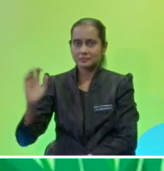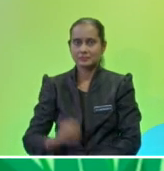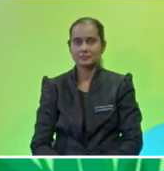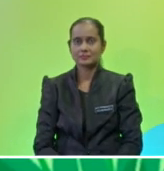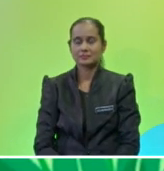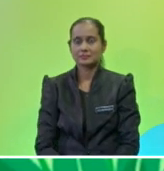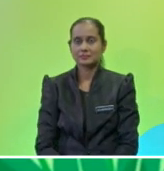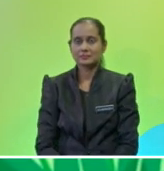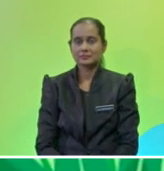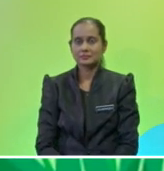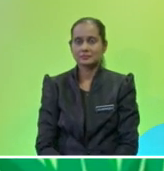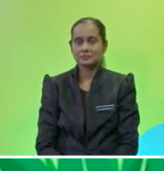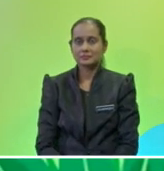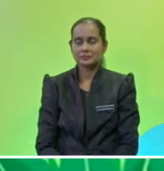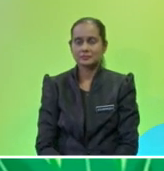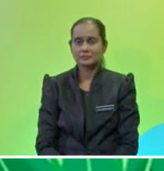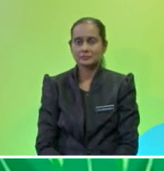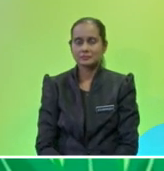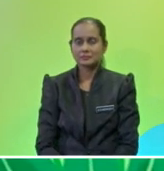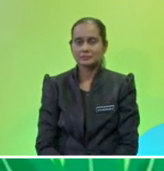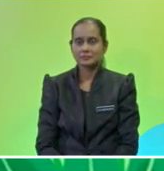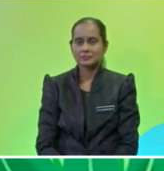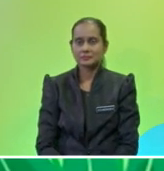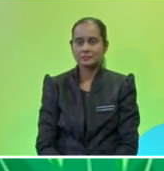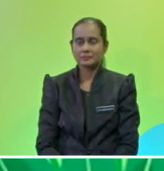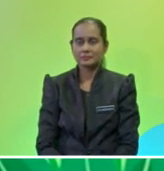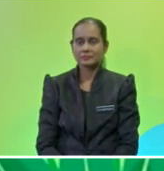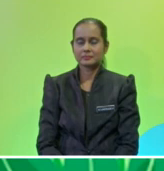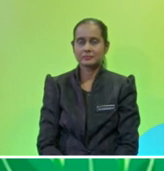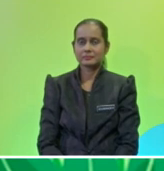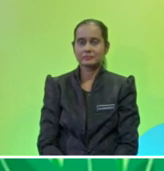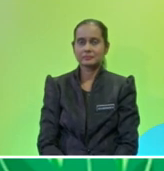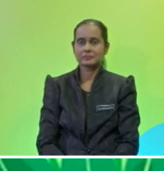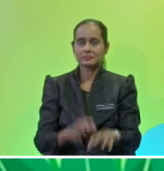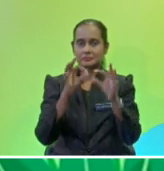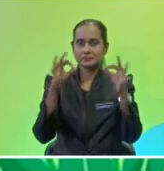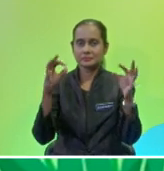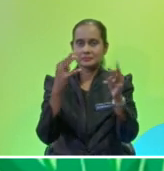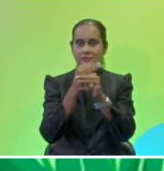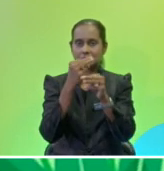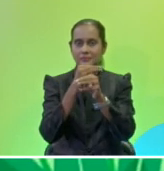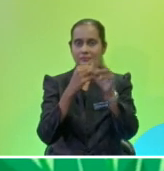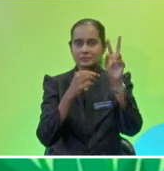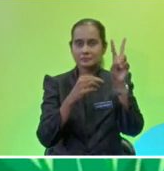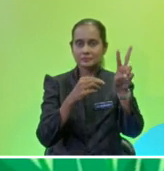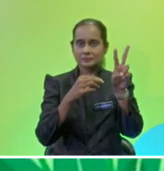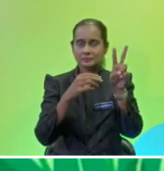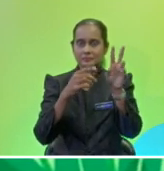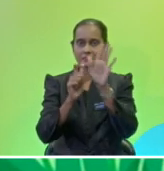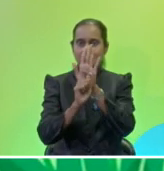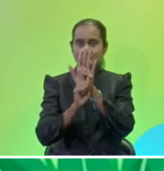situasi yang cita-cika tadi Mira telah tulis ayam ati-atinya yaitu 2 + 3